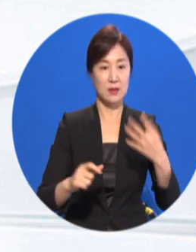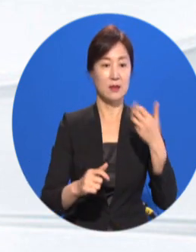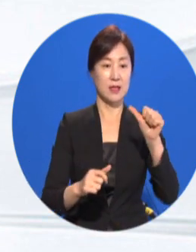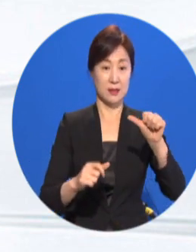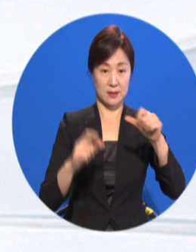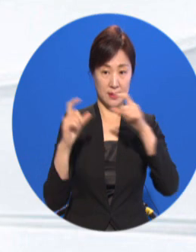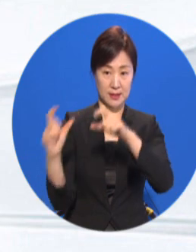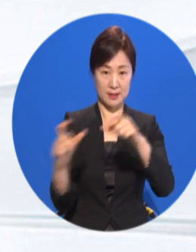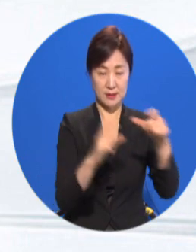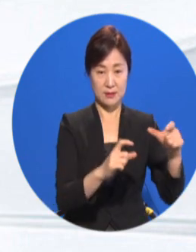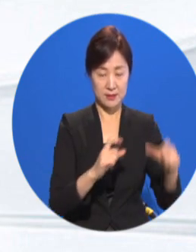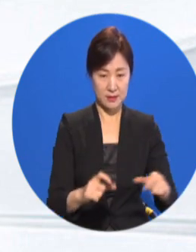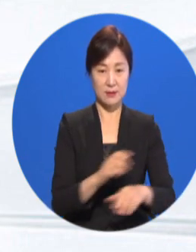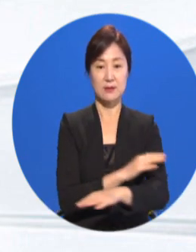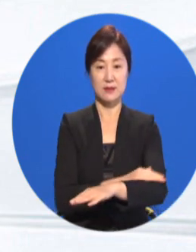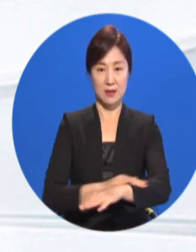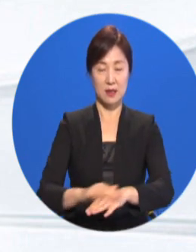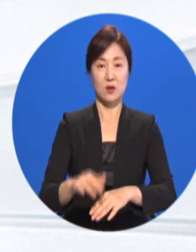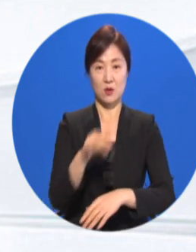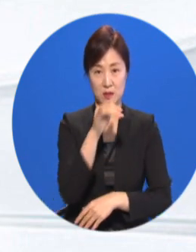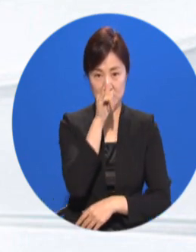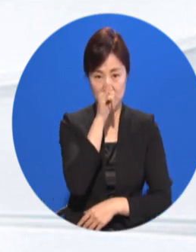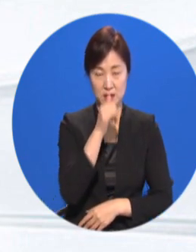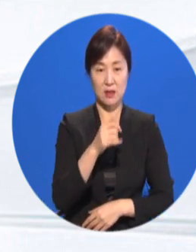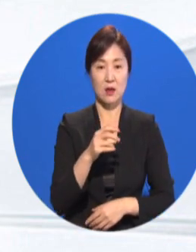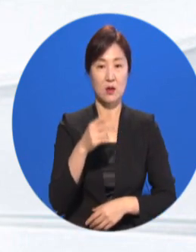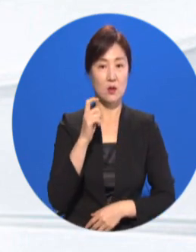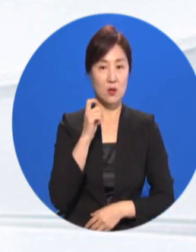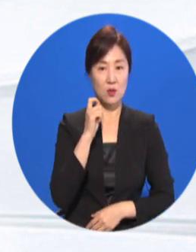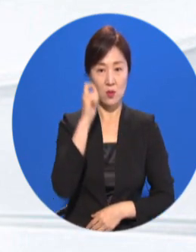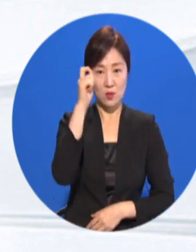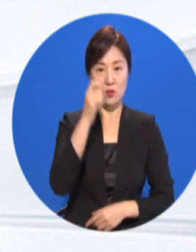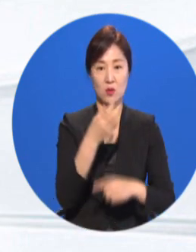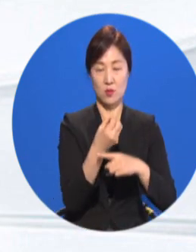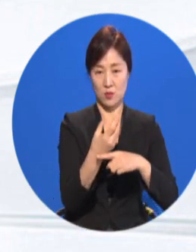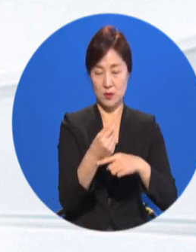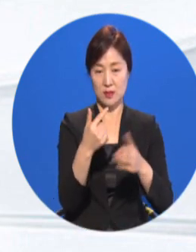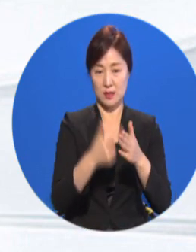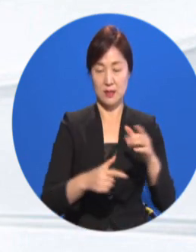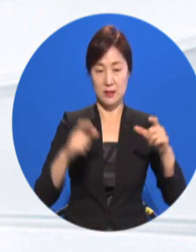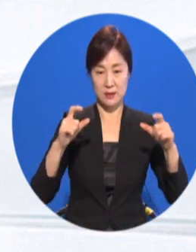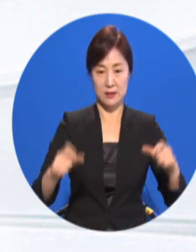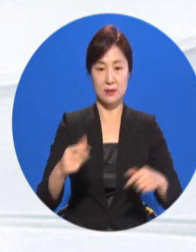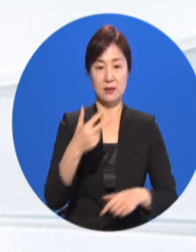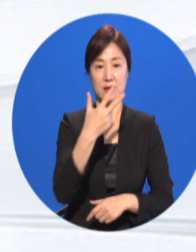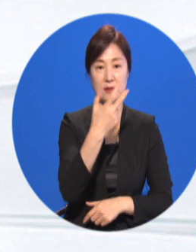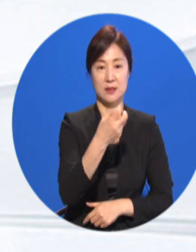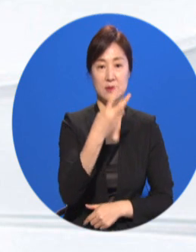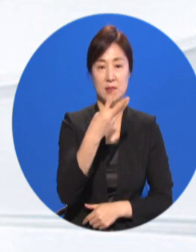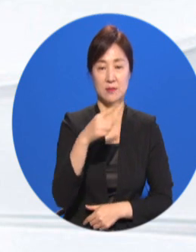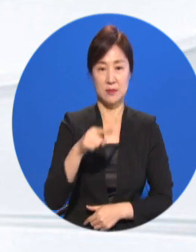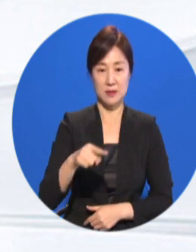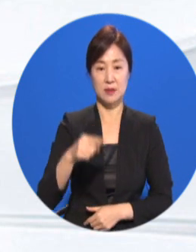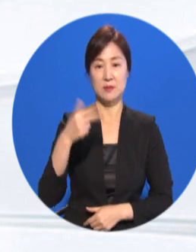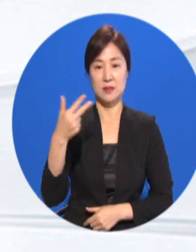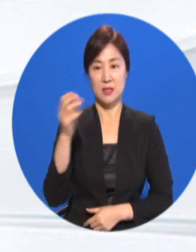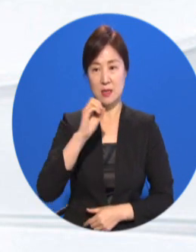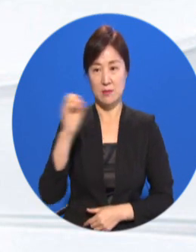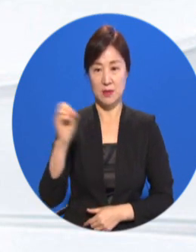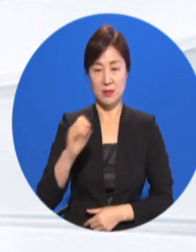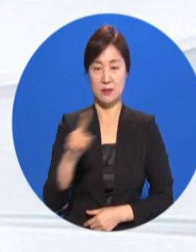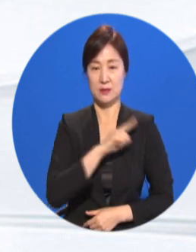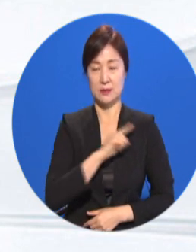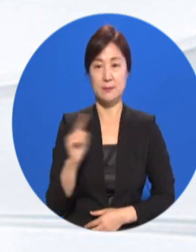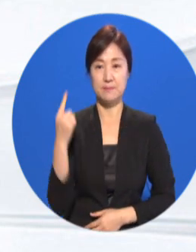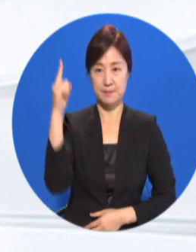중심으로 보면 자라고 있다는 평가는 고흥 보성 장흥 강진 선거구가 73.7% 로 가장 높았습니다